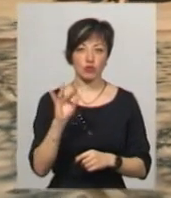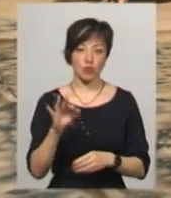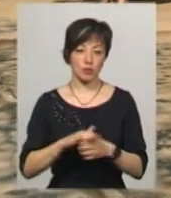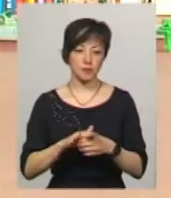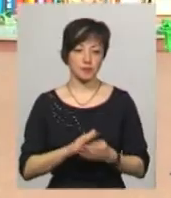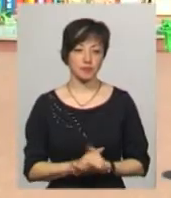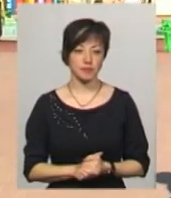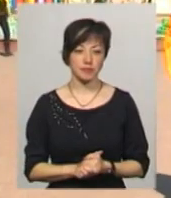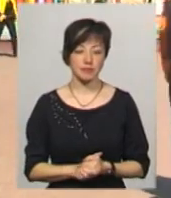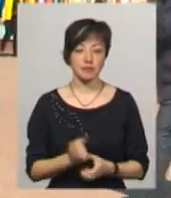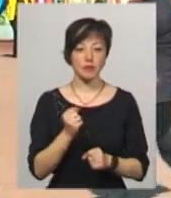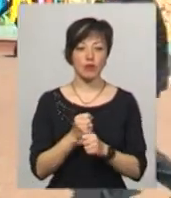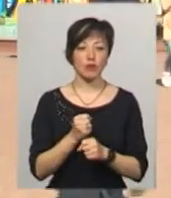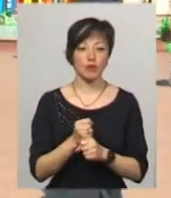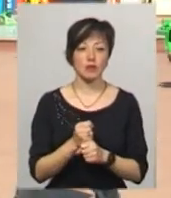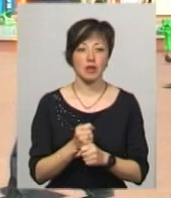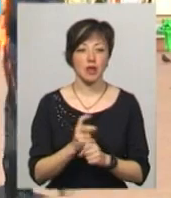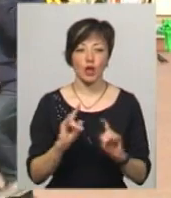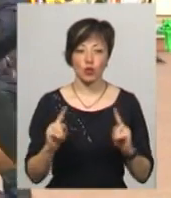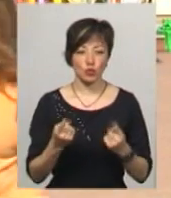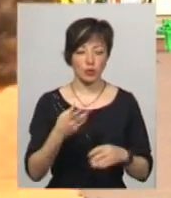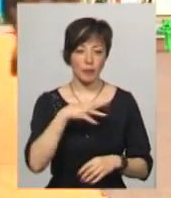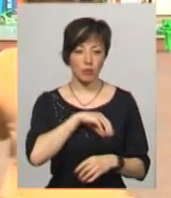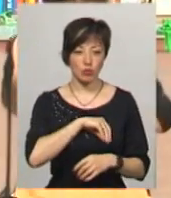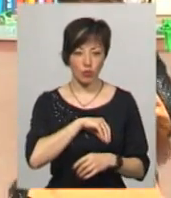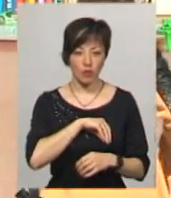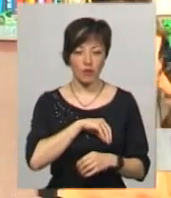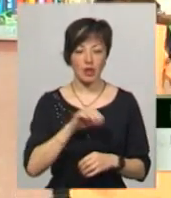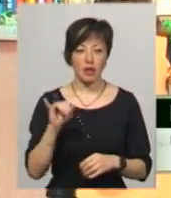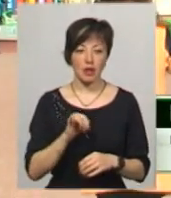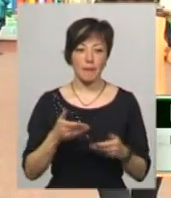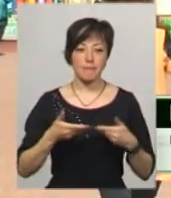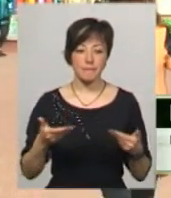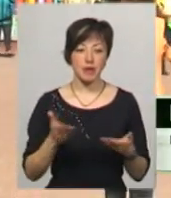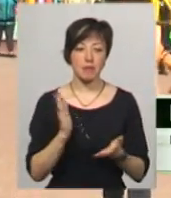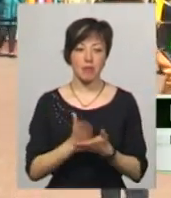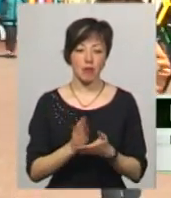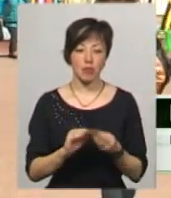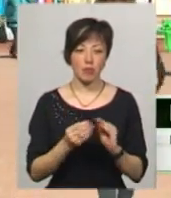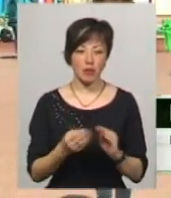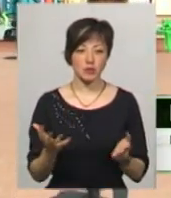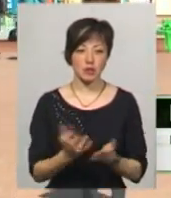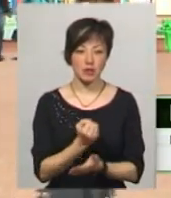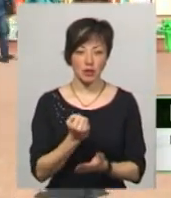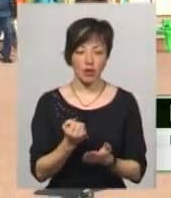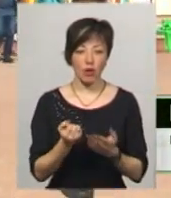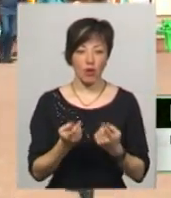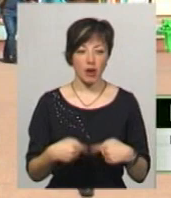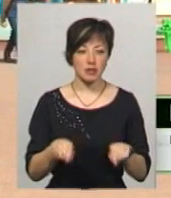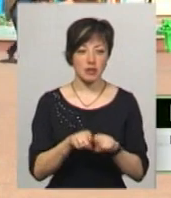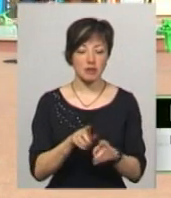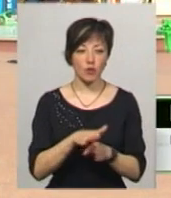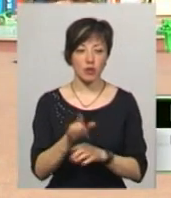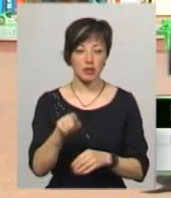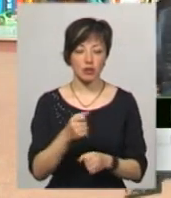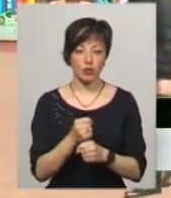Василь Новачок. Робота не дуже прибуткова, і ми маємо проблему з тим, щоб знайти підрядну організацію на виконання тих